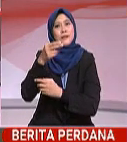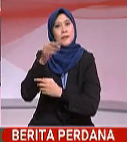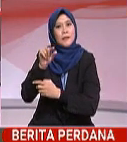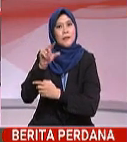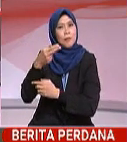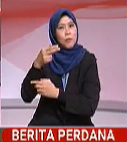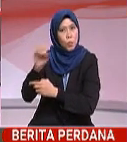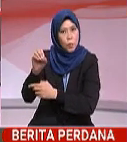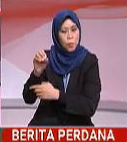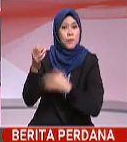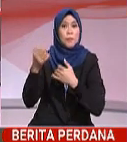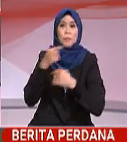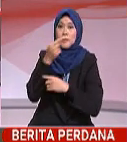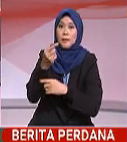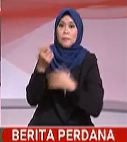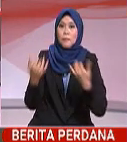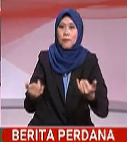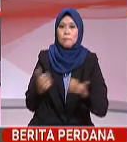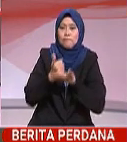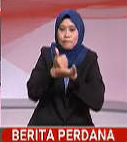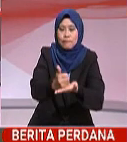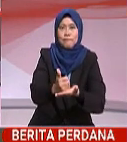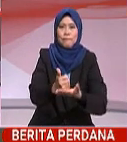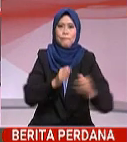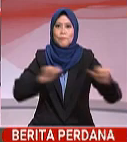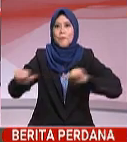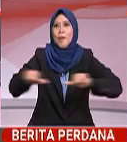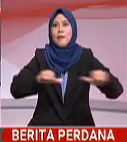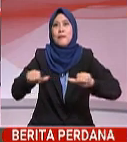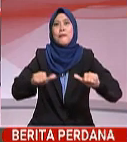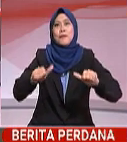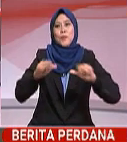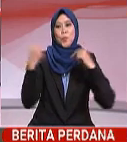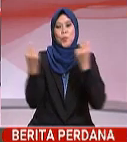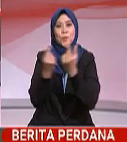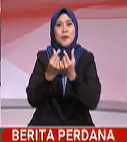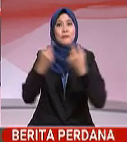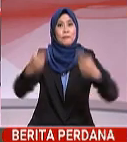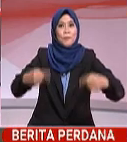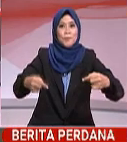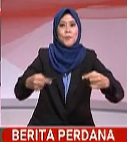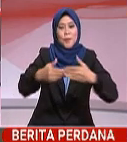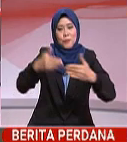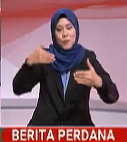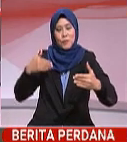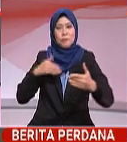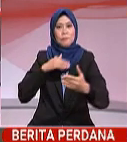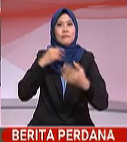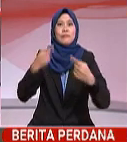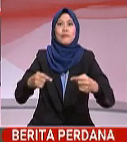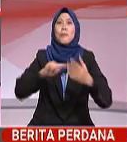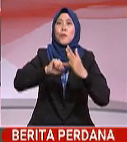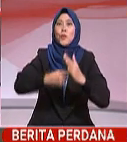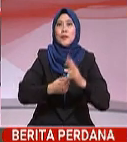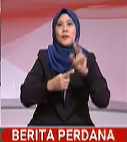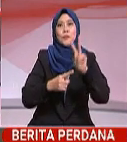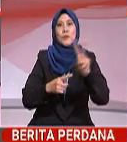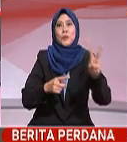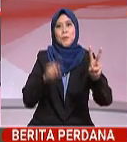situasi berkenaan sudah pastinya akan membantu tahap kecergasan pemain negara sebelum menjalani latihan pusat yang dijangka bermula